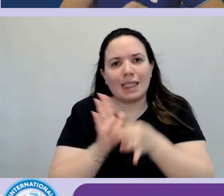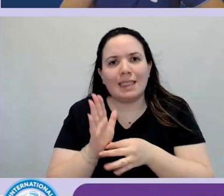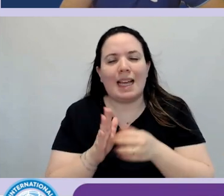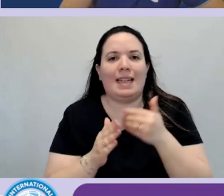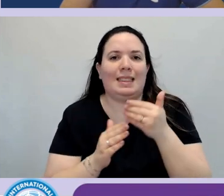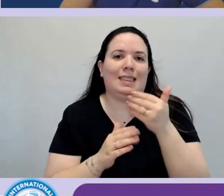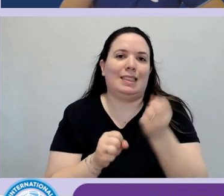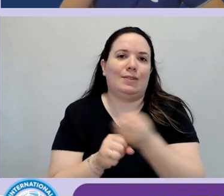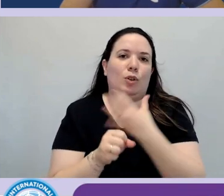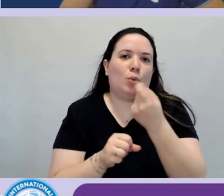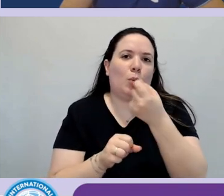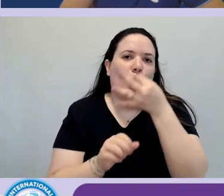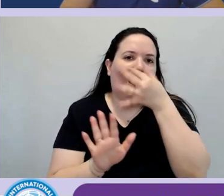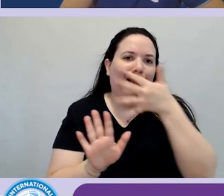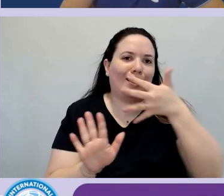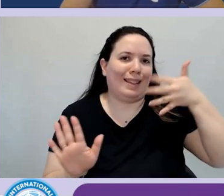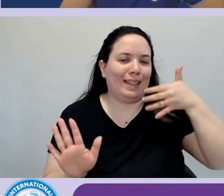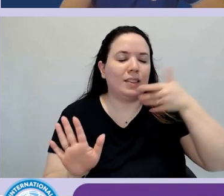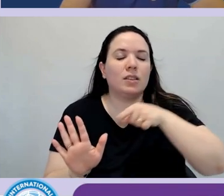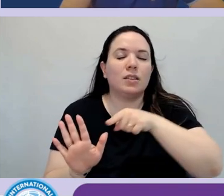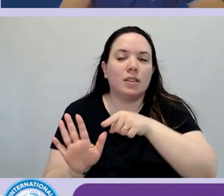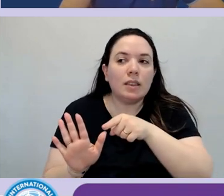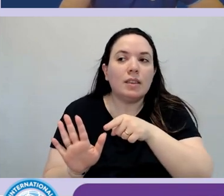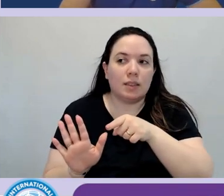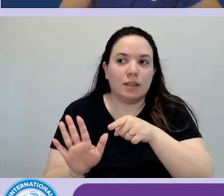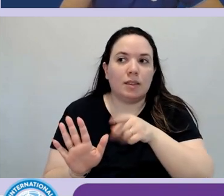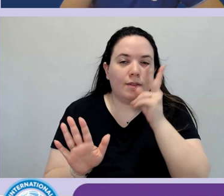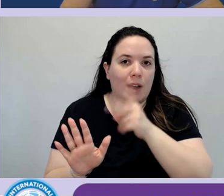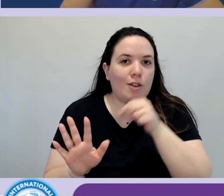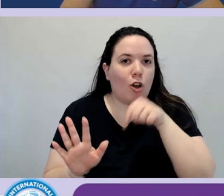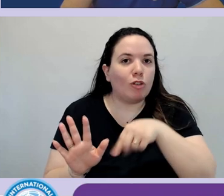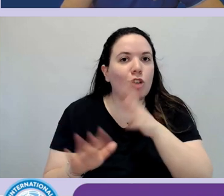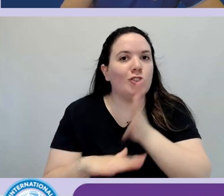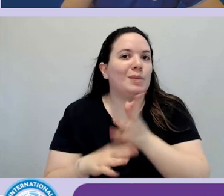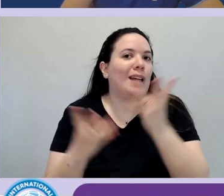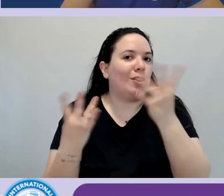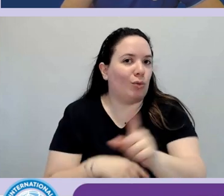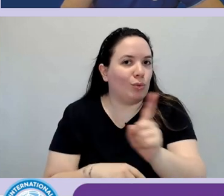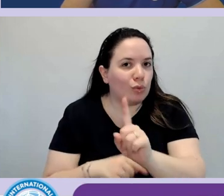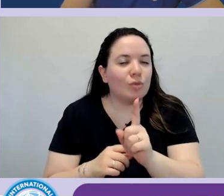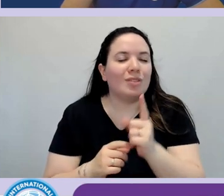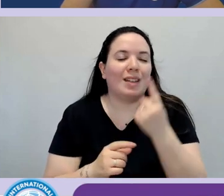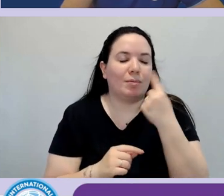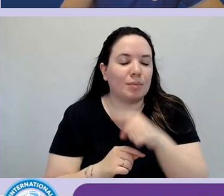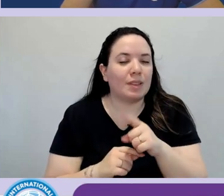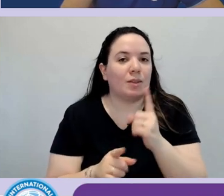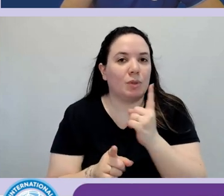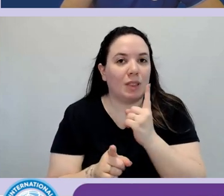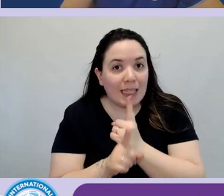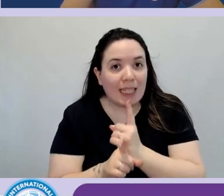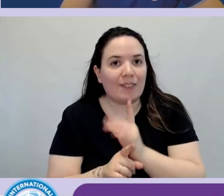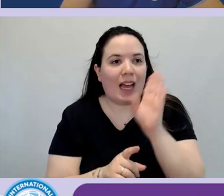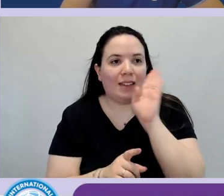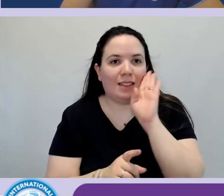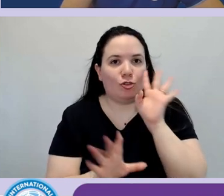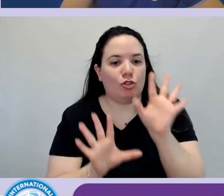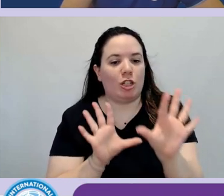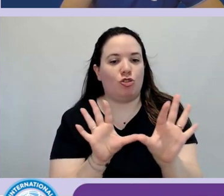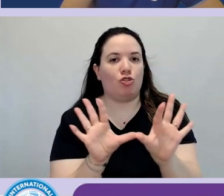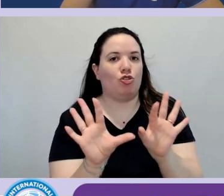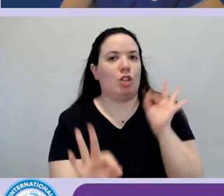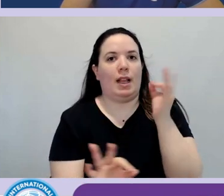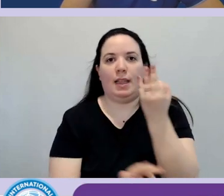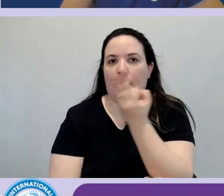sviluppo un po' antiquati siano a tutt'oggi molto inaccessibili e quindi bisogna veramente saper scegliere